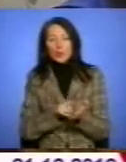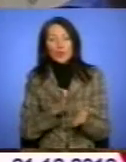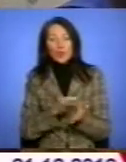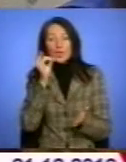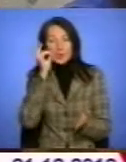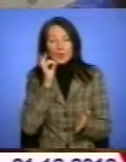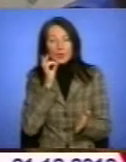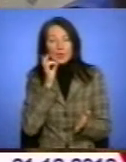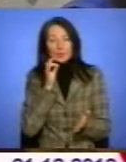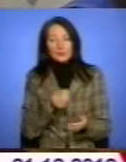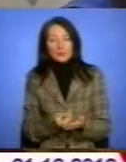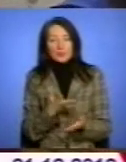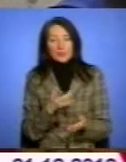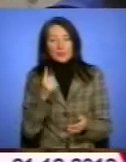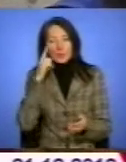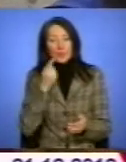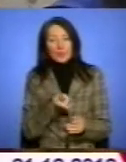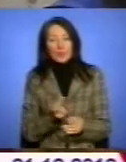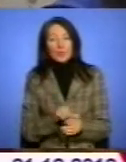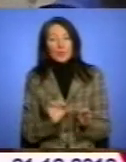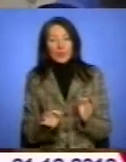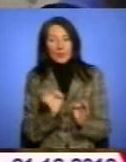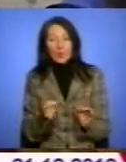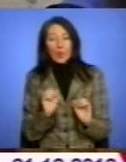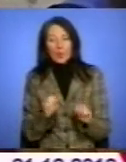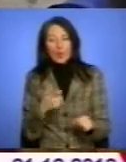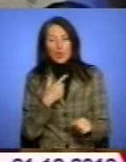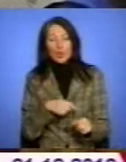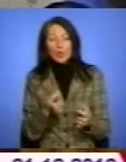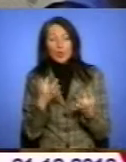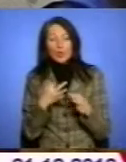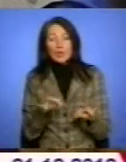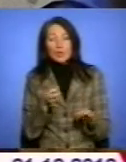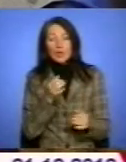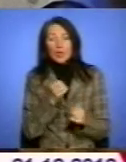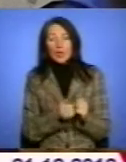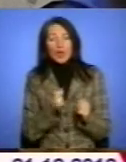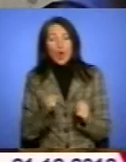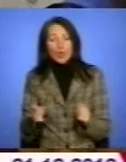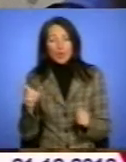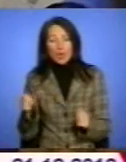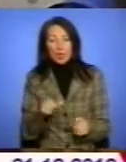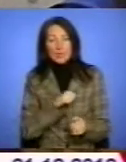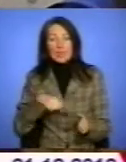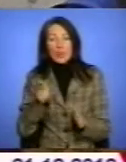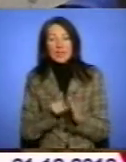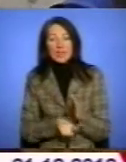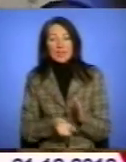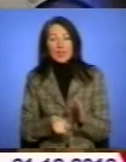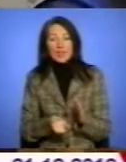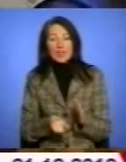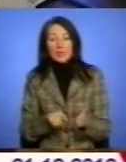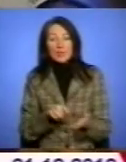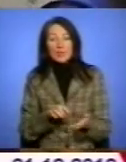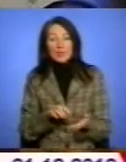думаю, досить привабливі і може собі дозволити всяка людина. Самий дешевший торт, який можна